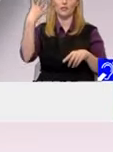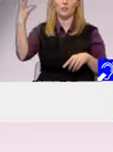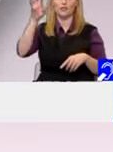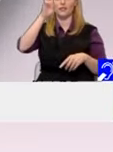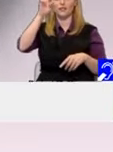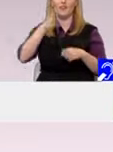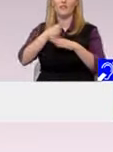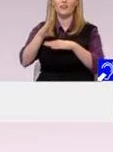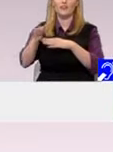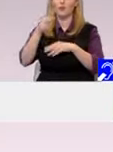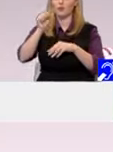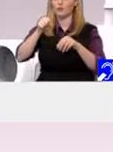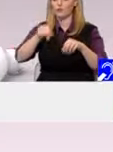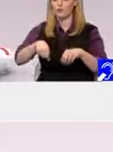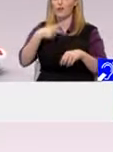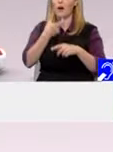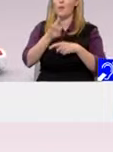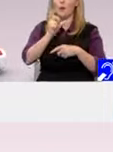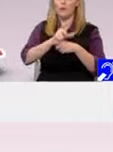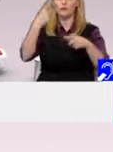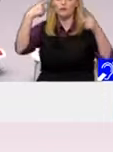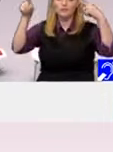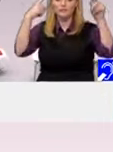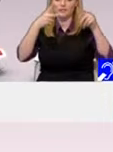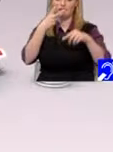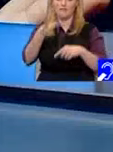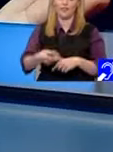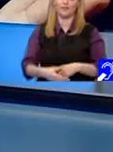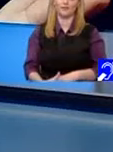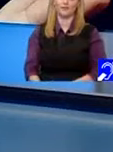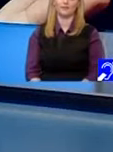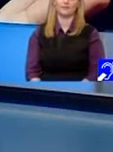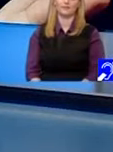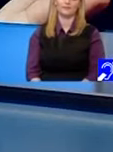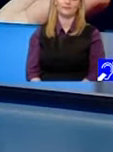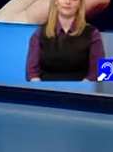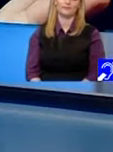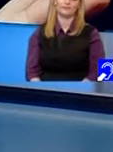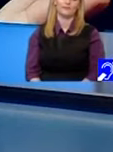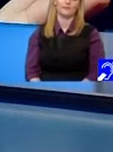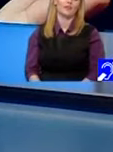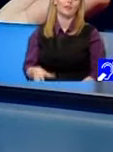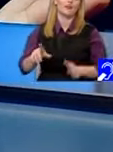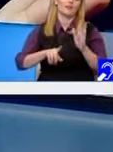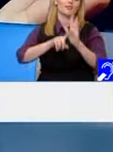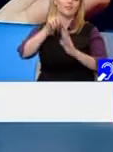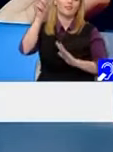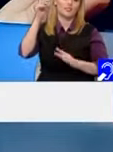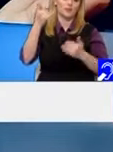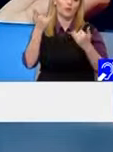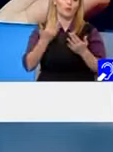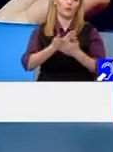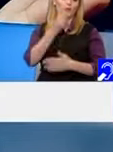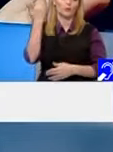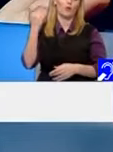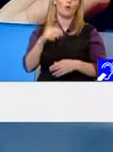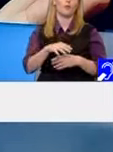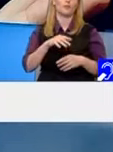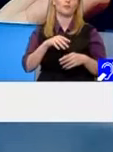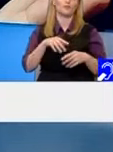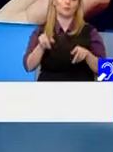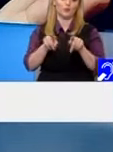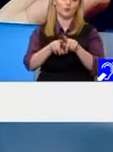avut posibilitatea să studieze peste 700 de invenții. În cadrul Startup Week 2017 a fost